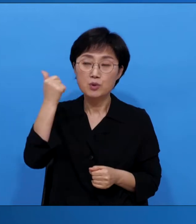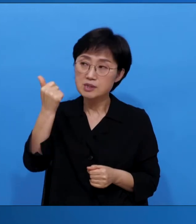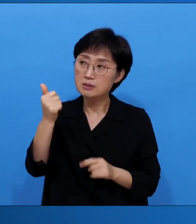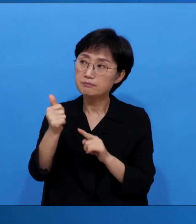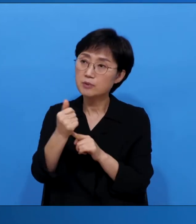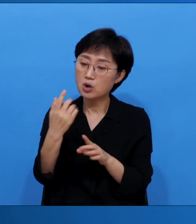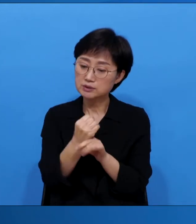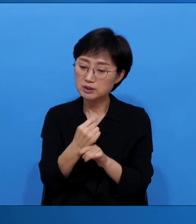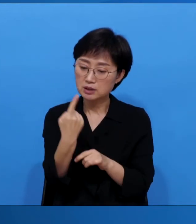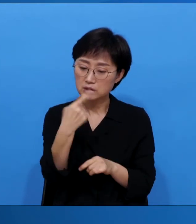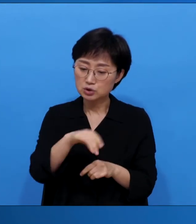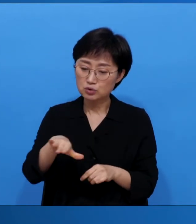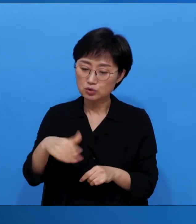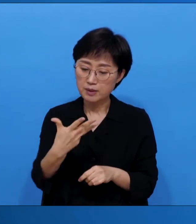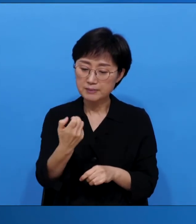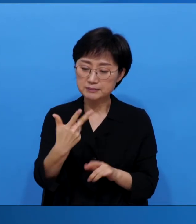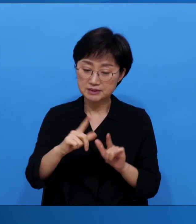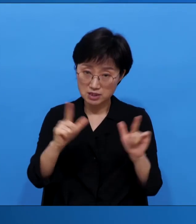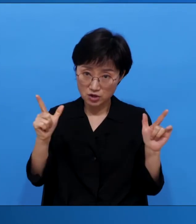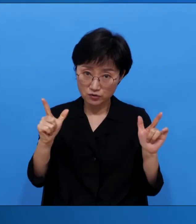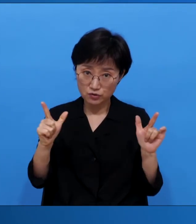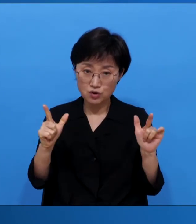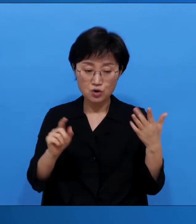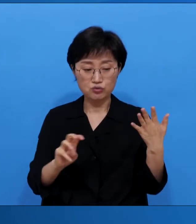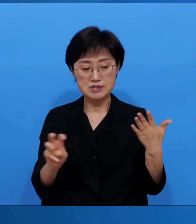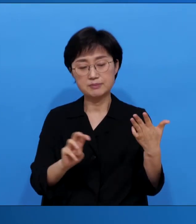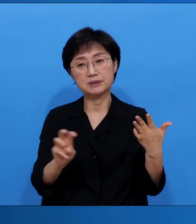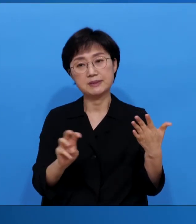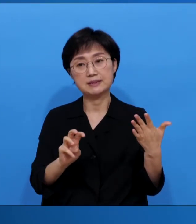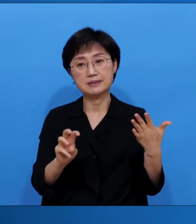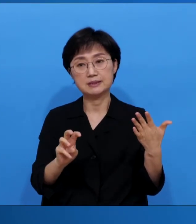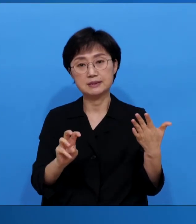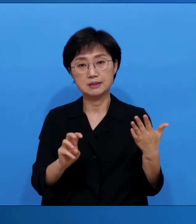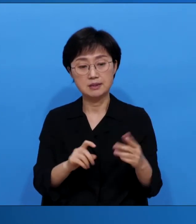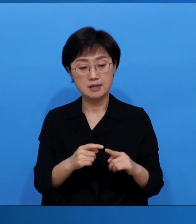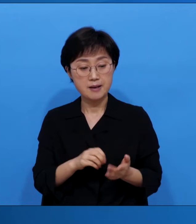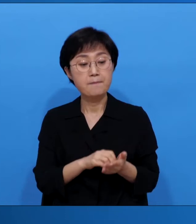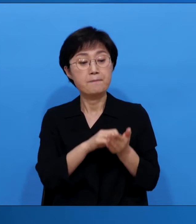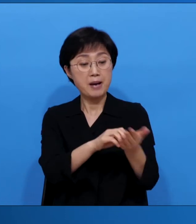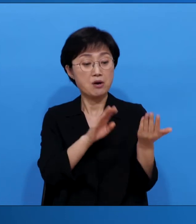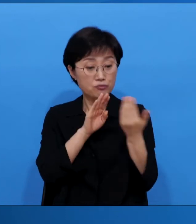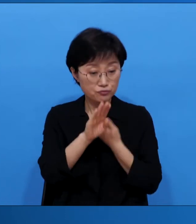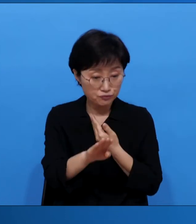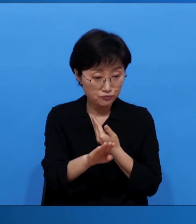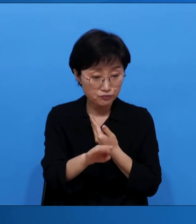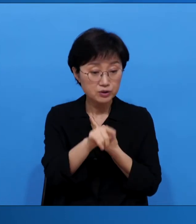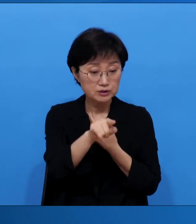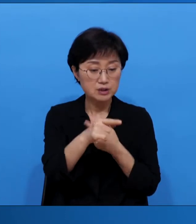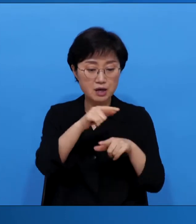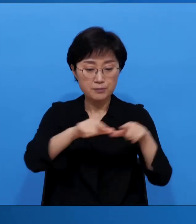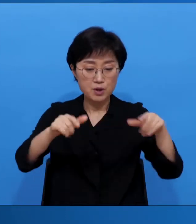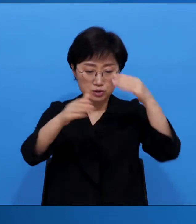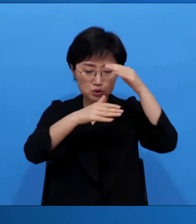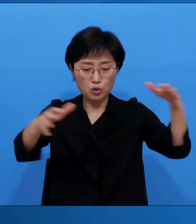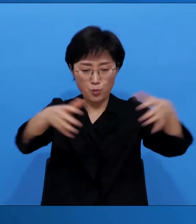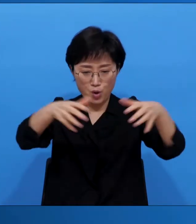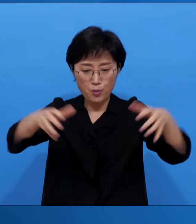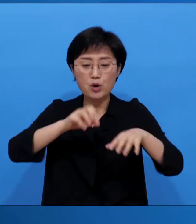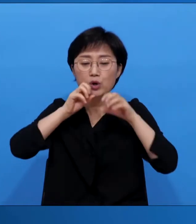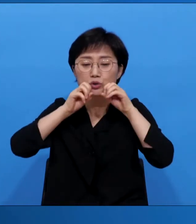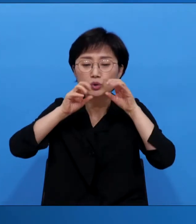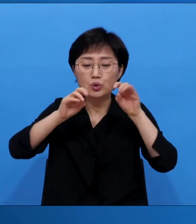1987년 9월 30일에 부임한 그해 11월 10일부터 20일까지 평신도 전도학교를